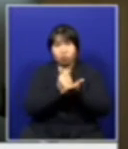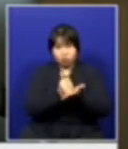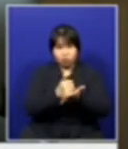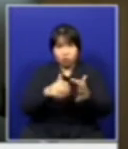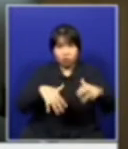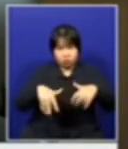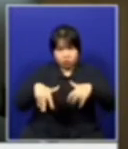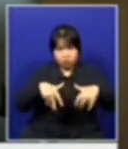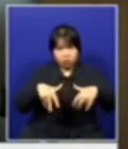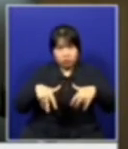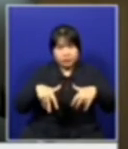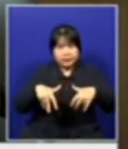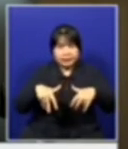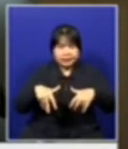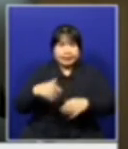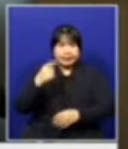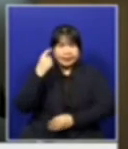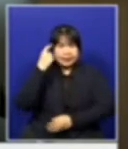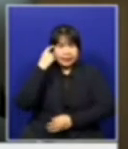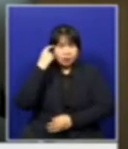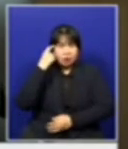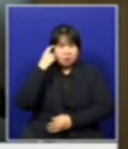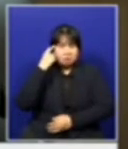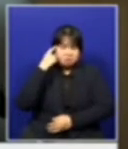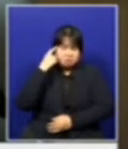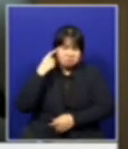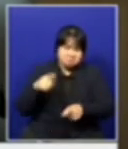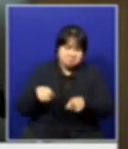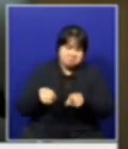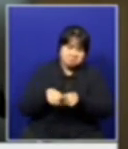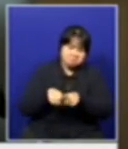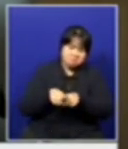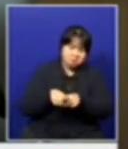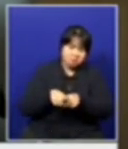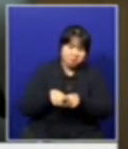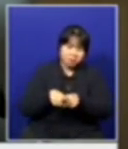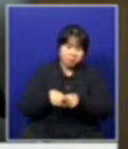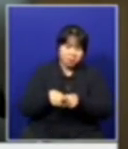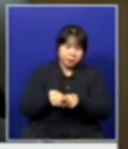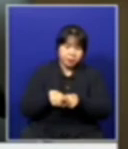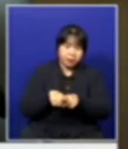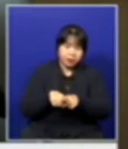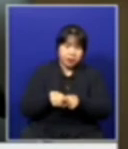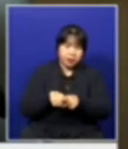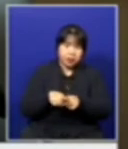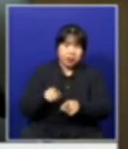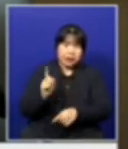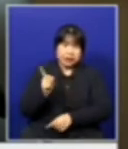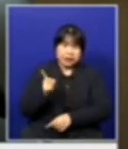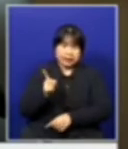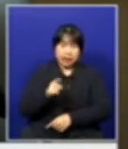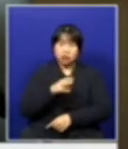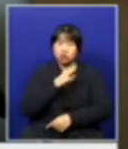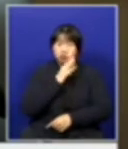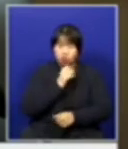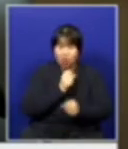มันดูเหมือนมันเป็นการสร้างกำแพงปิดกั้นการเข้าถึงการได้รับการเยียวยาให้ทั่วหน้า